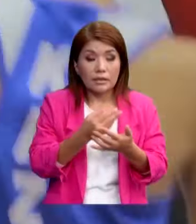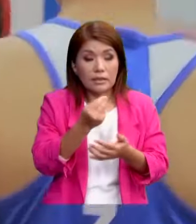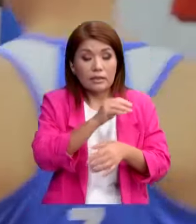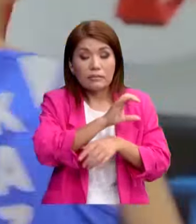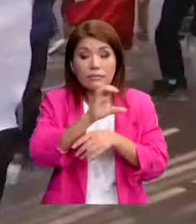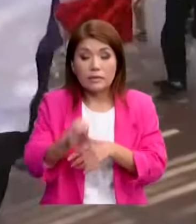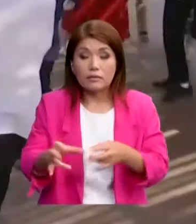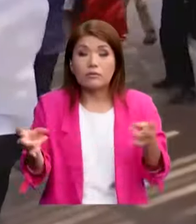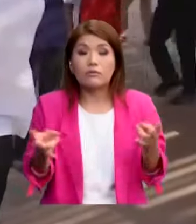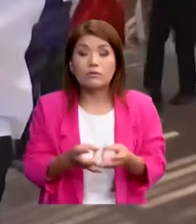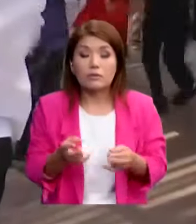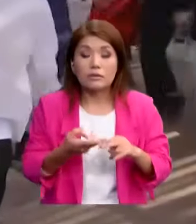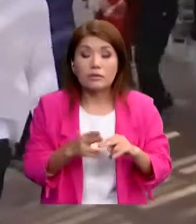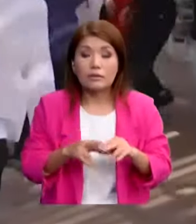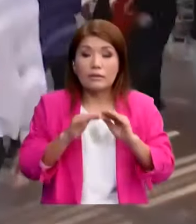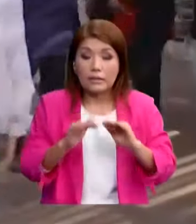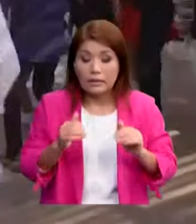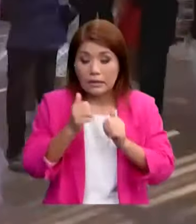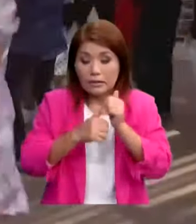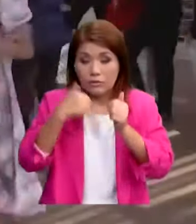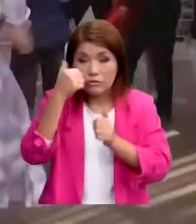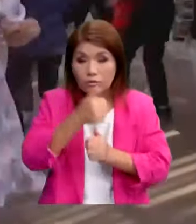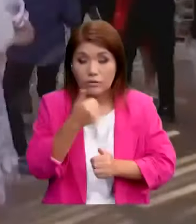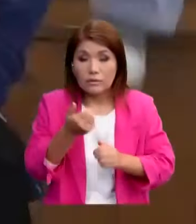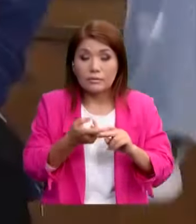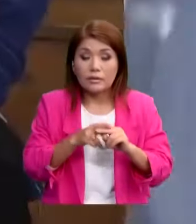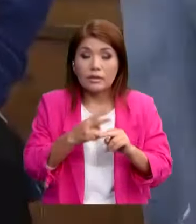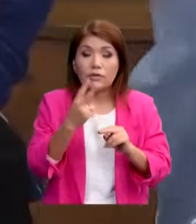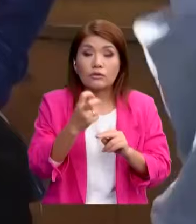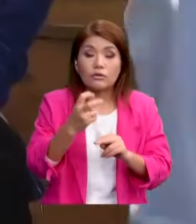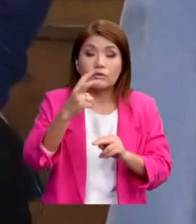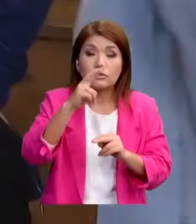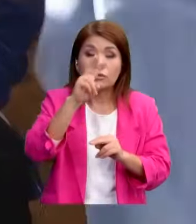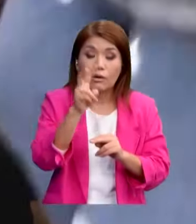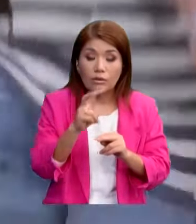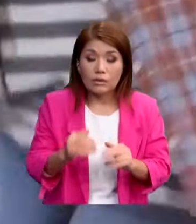салу екен. Осылайша балаларға жыл сайын түсетін қаржыны тым болмаса 200